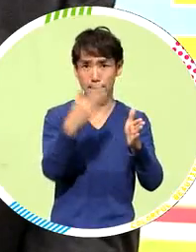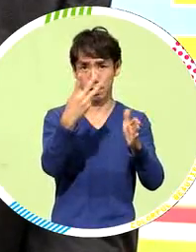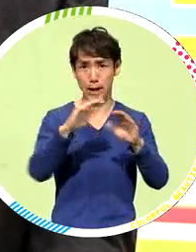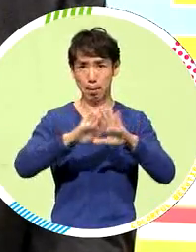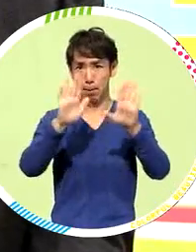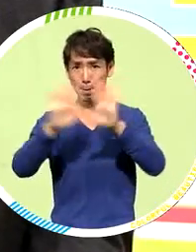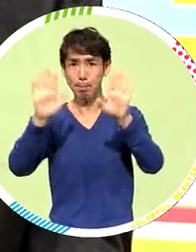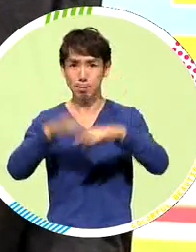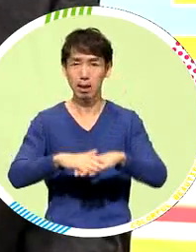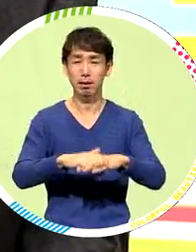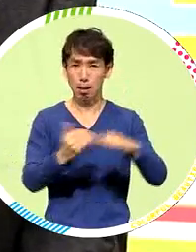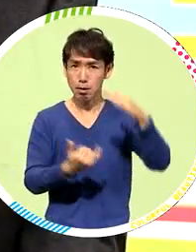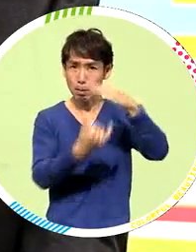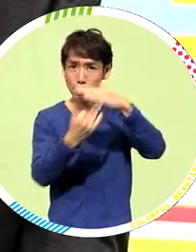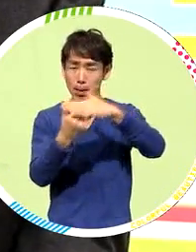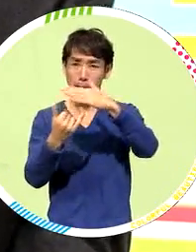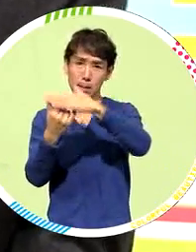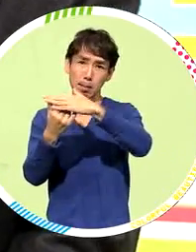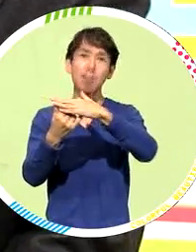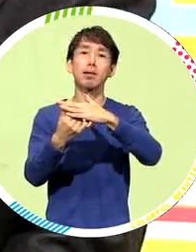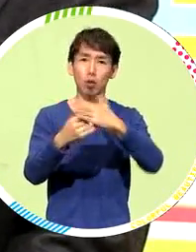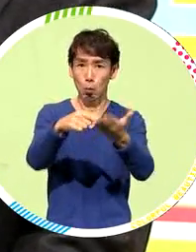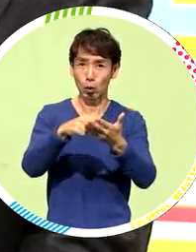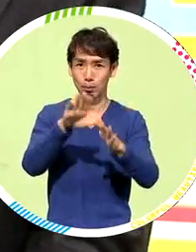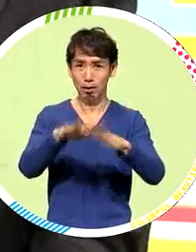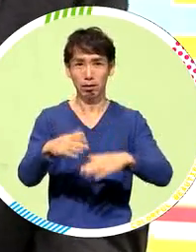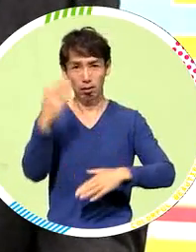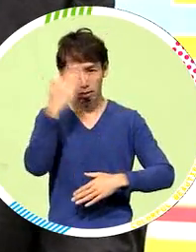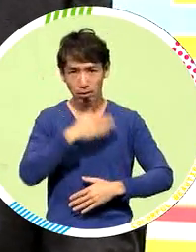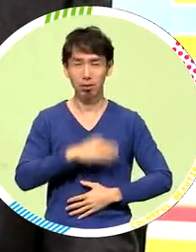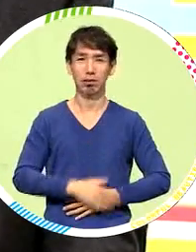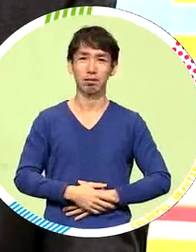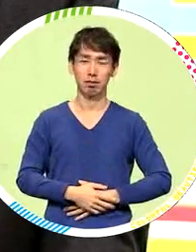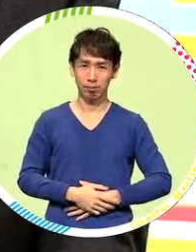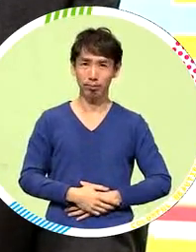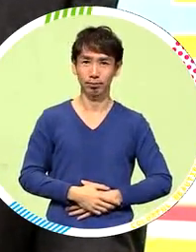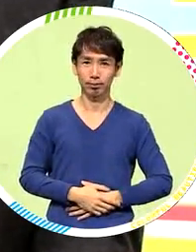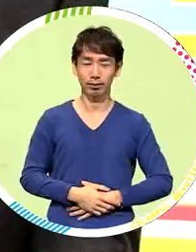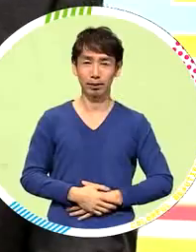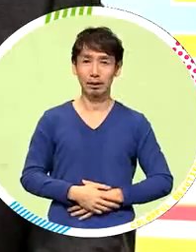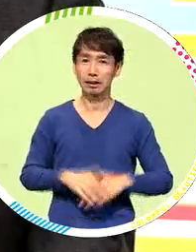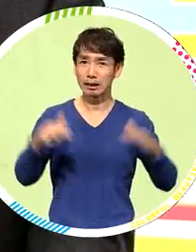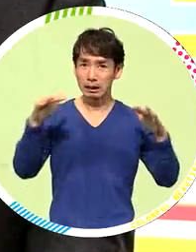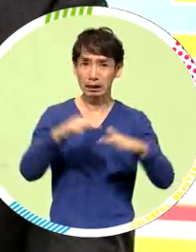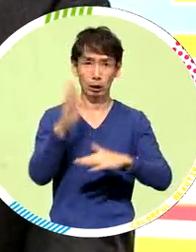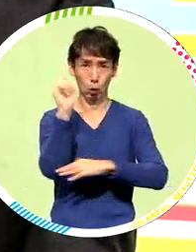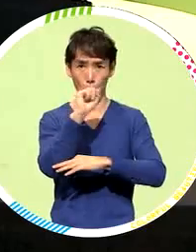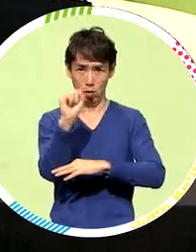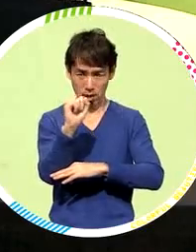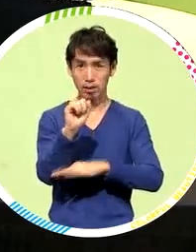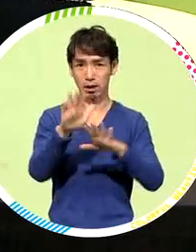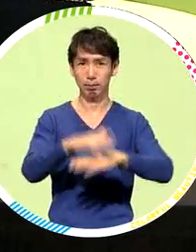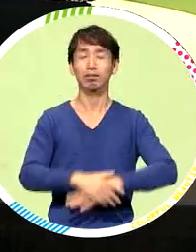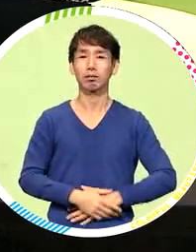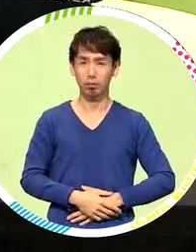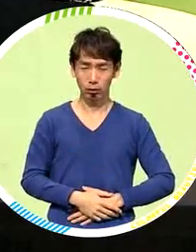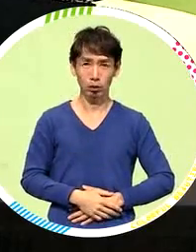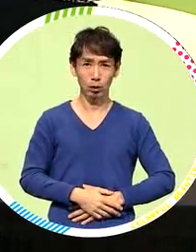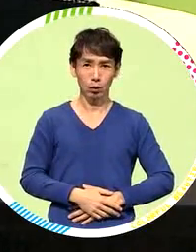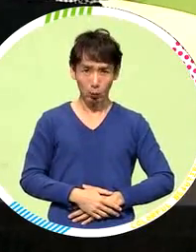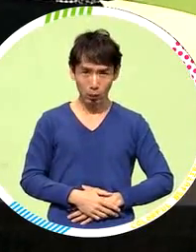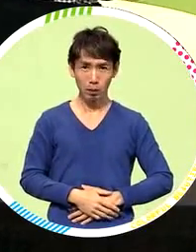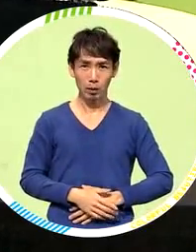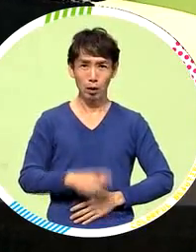毎回10オーバーするそして影様で人気の講座になっており言うなるんですよね